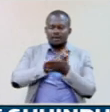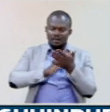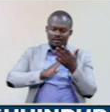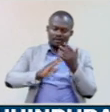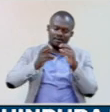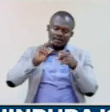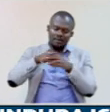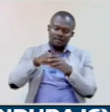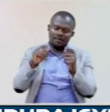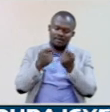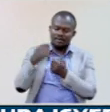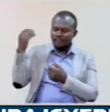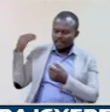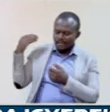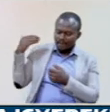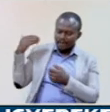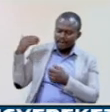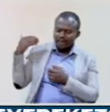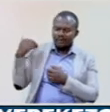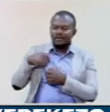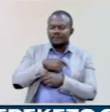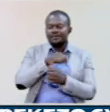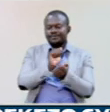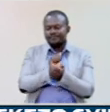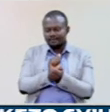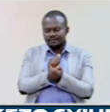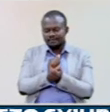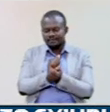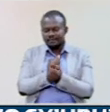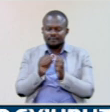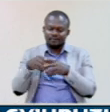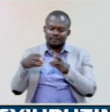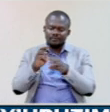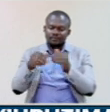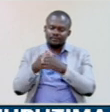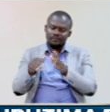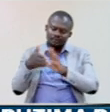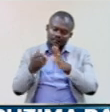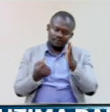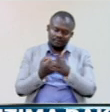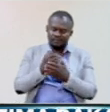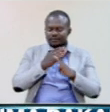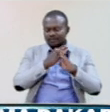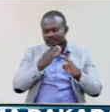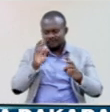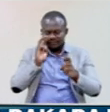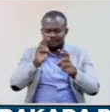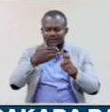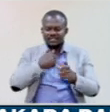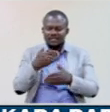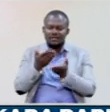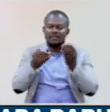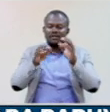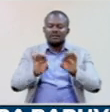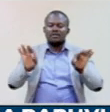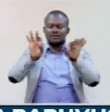mu bigengo gishize turahana ku buryo byahise bituma bikumira. Ubu na byaragize umumaro